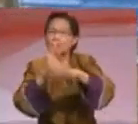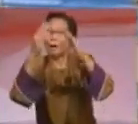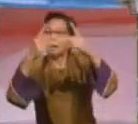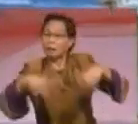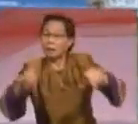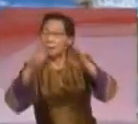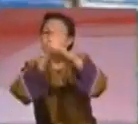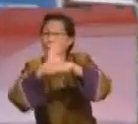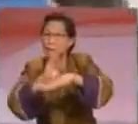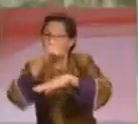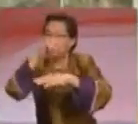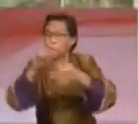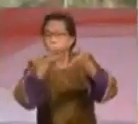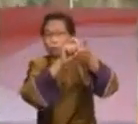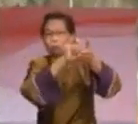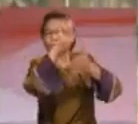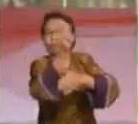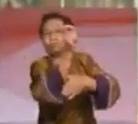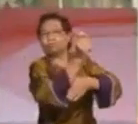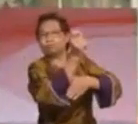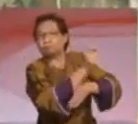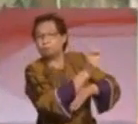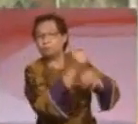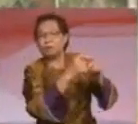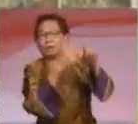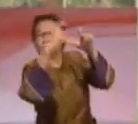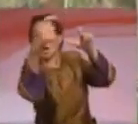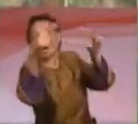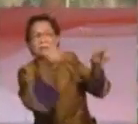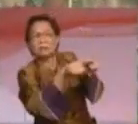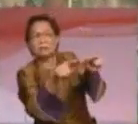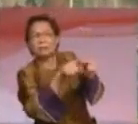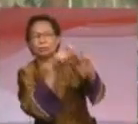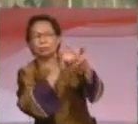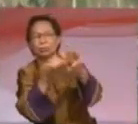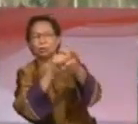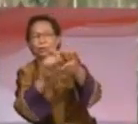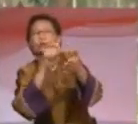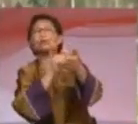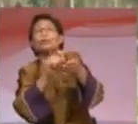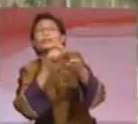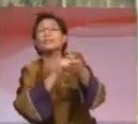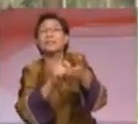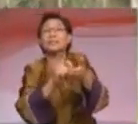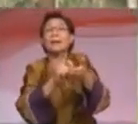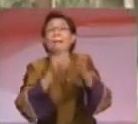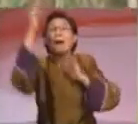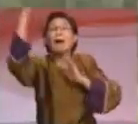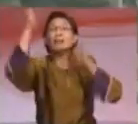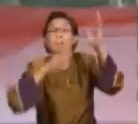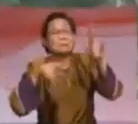perlu menyertakan tulisan Jawi dengan size yang sama dengan tulisan Romi